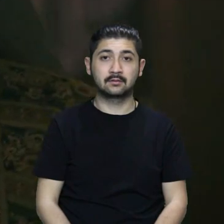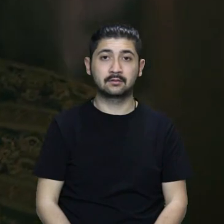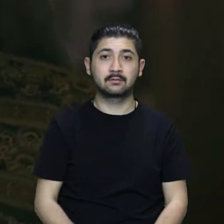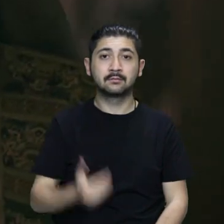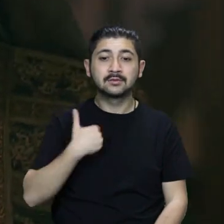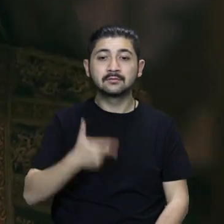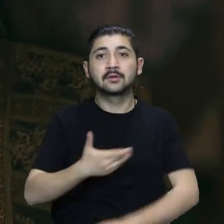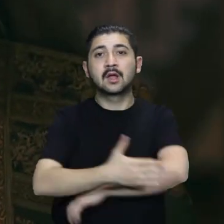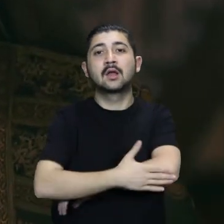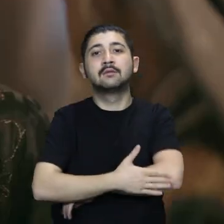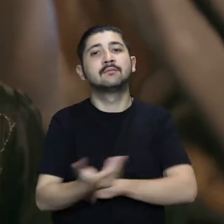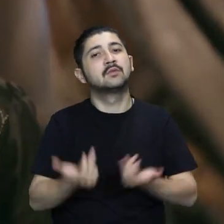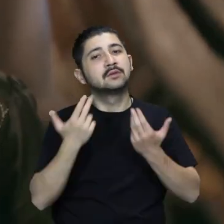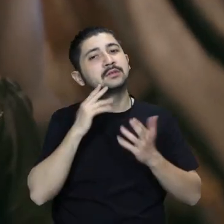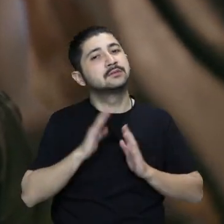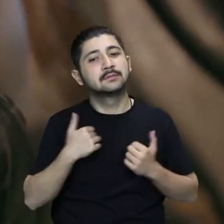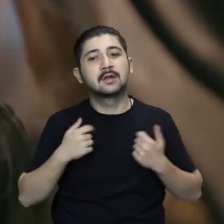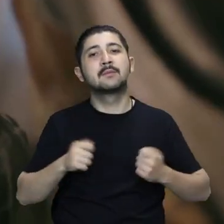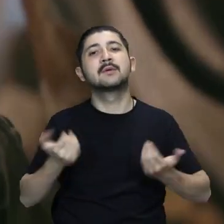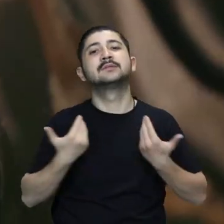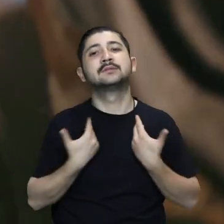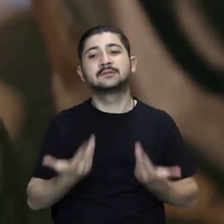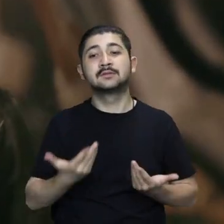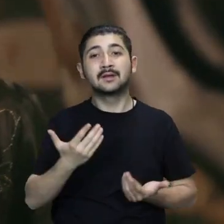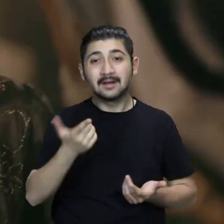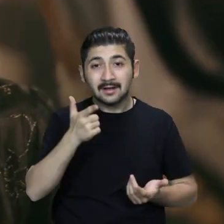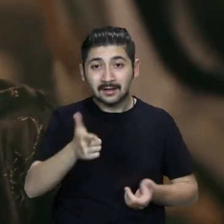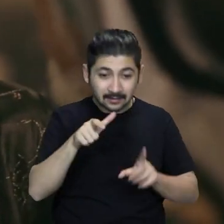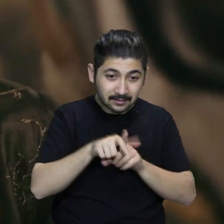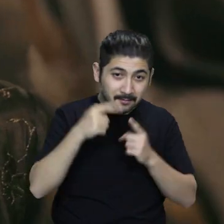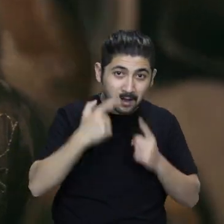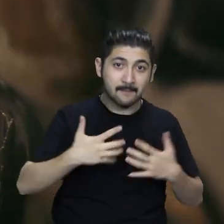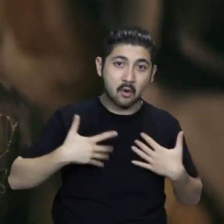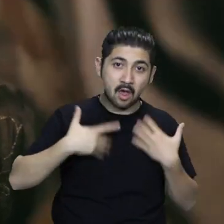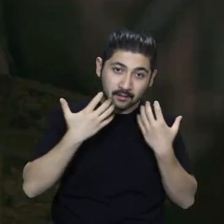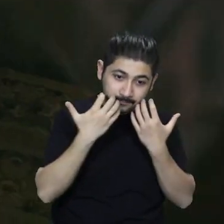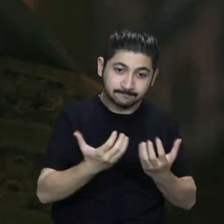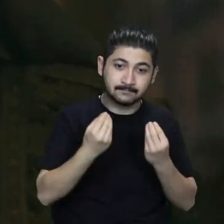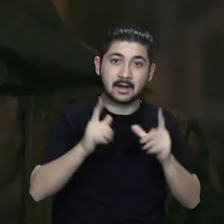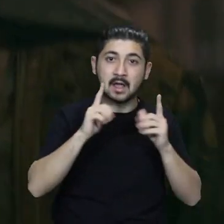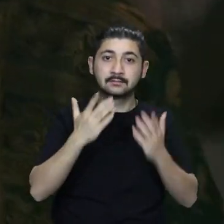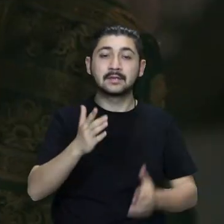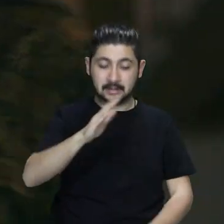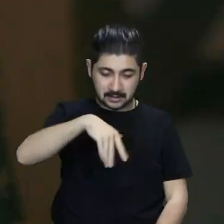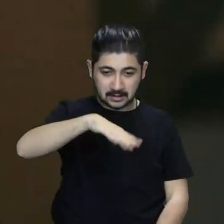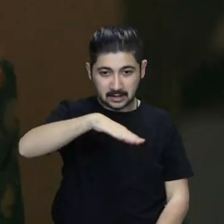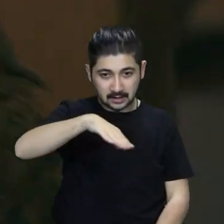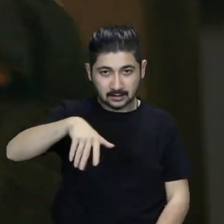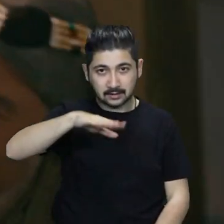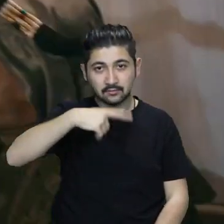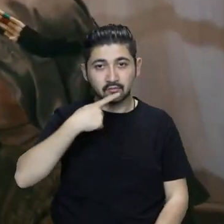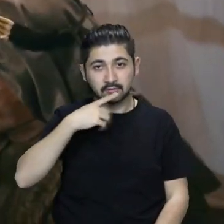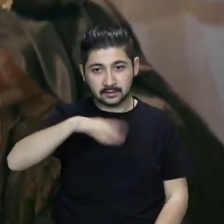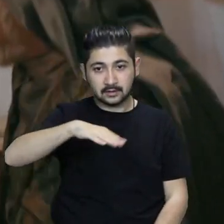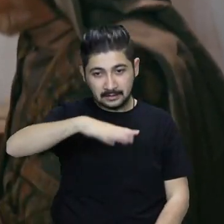Bizim burada ne yardımımız olur ki kızım? En azından başlarında durup bunlara moral verebiliriz. Gel, gel şöyle gel. Tutup